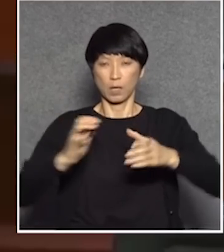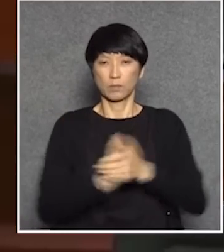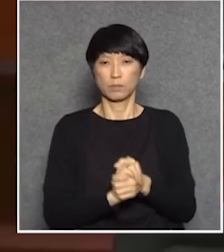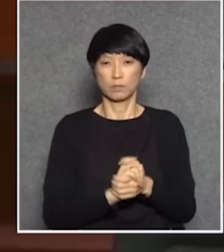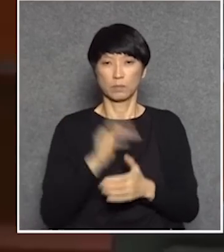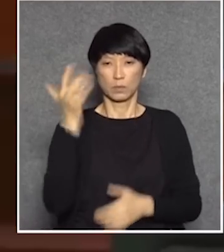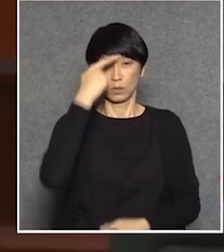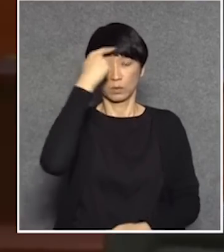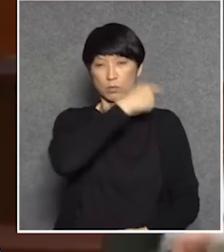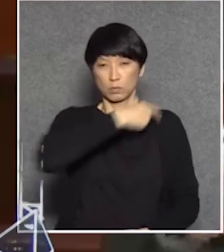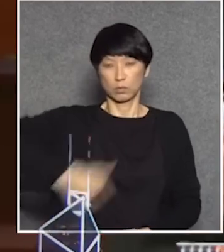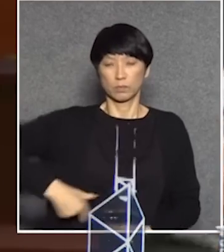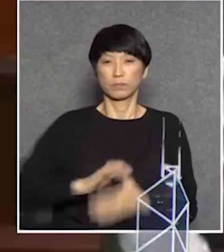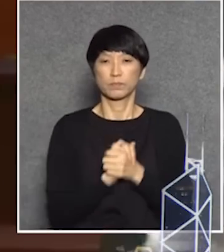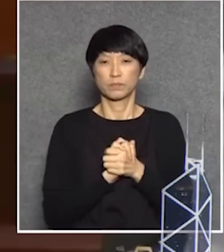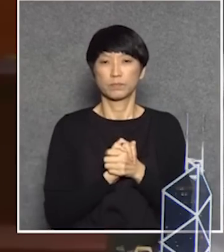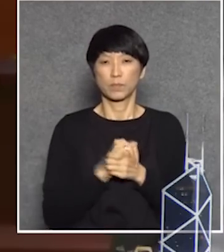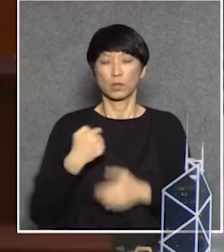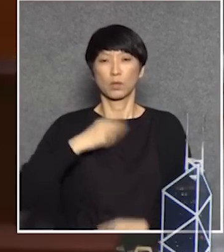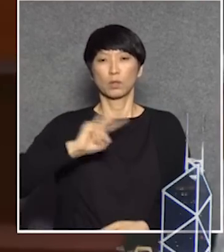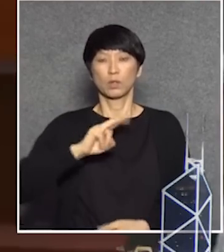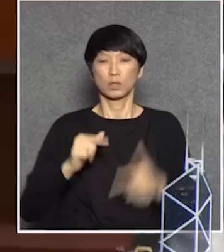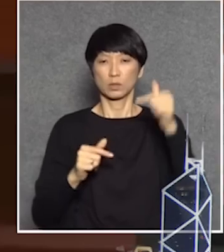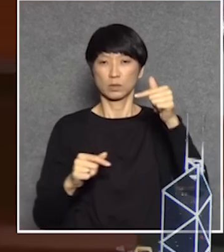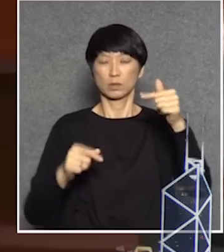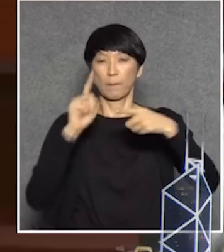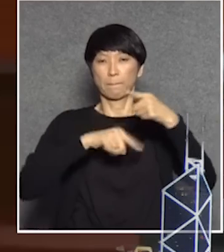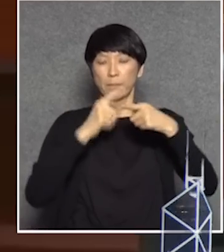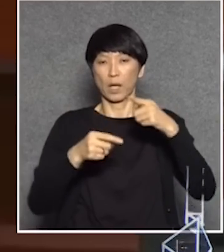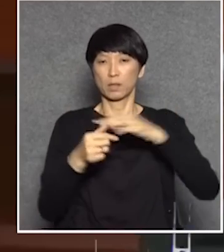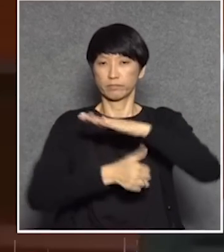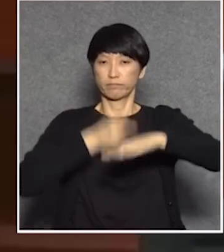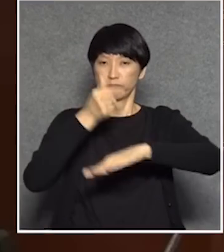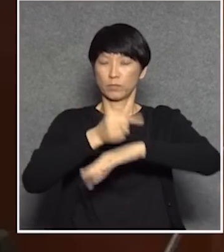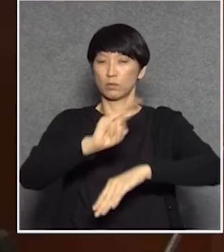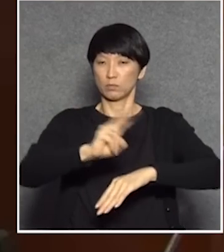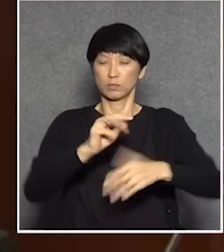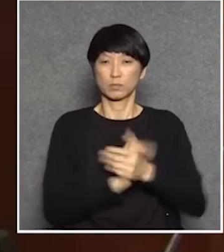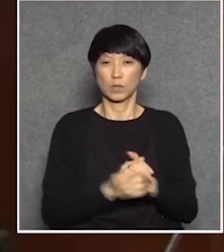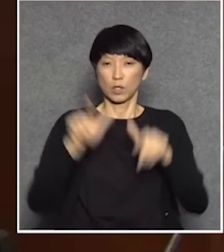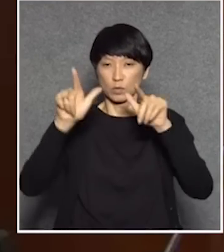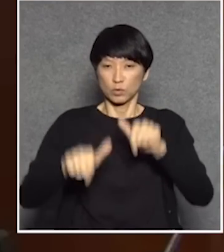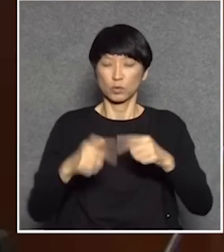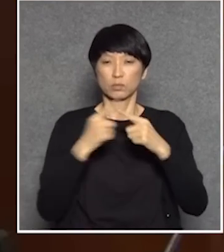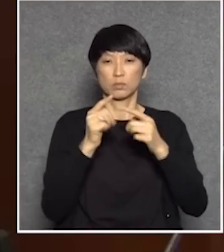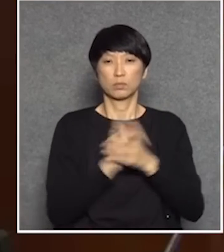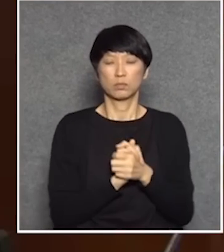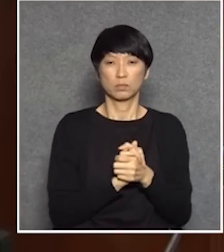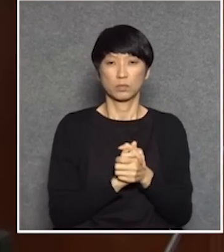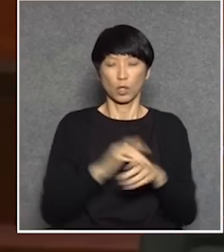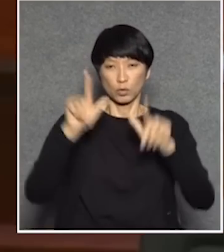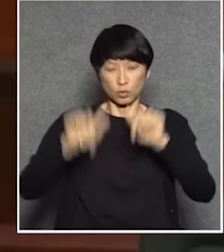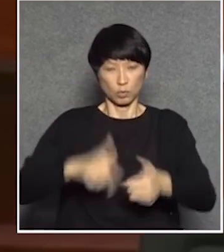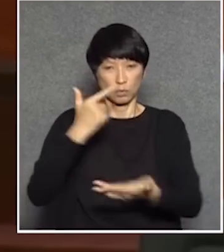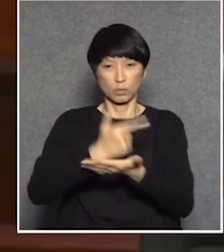雄議員，係咪？喂，我都係十大啊，主席，係咪？你都係啊，十大熟悉啊。喂，呢、這個熟悉好緊要喎、啊。